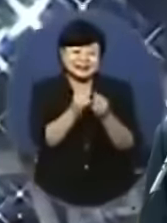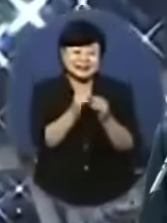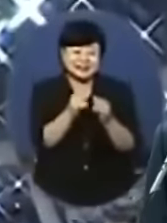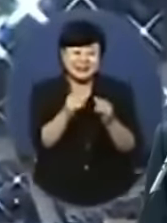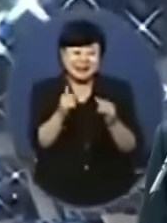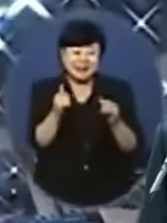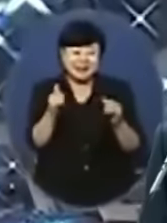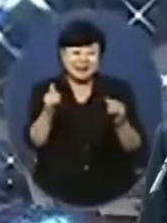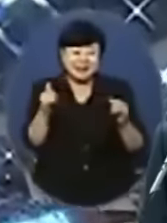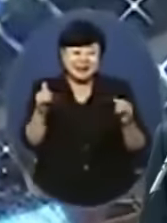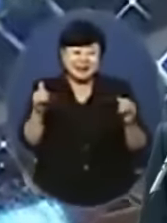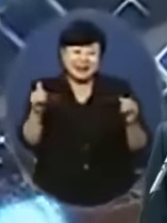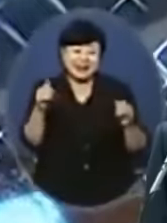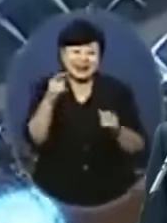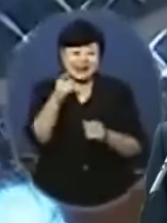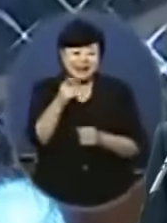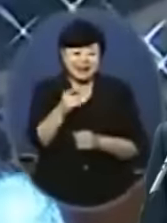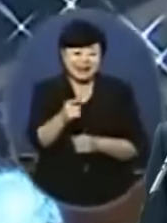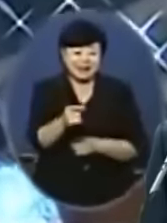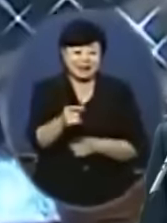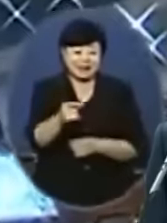사랑하는 자